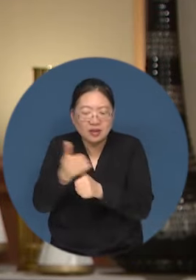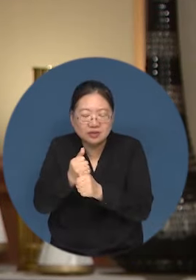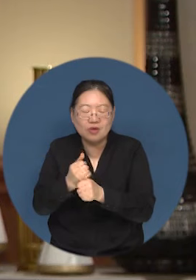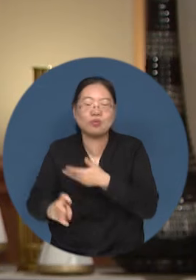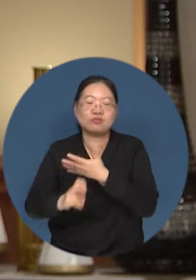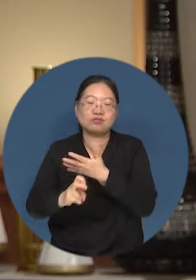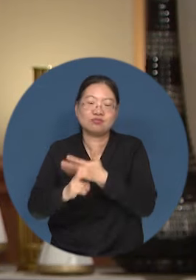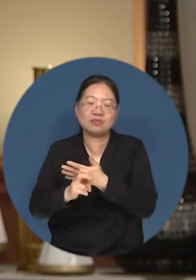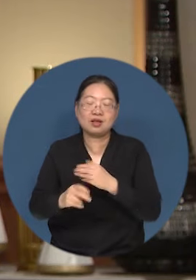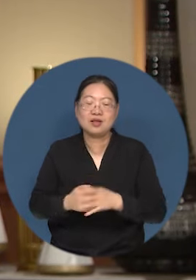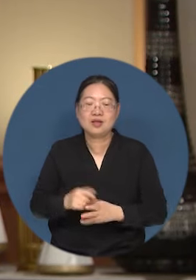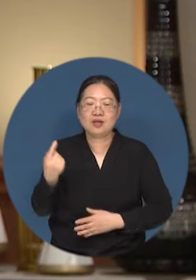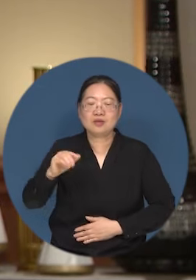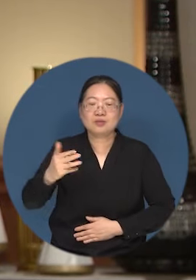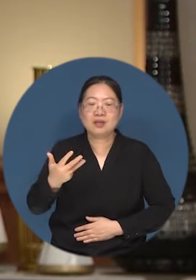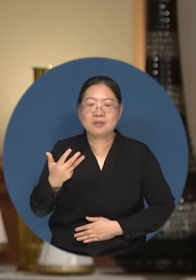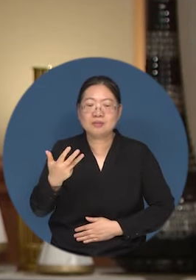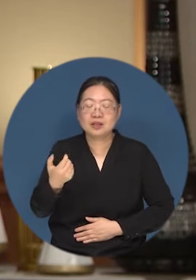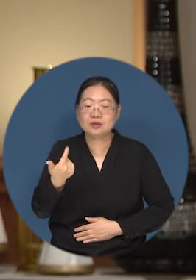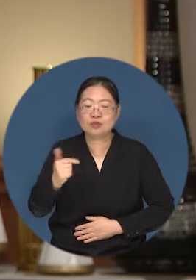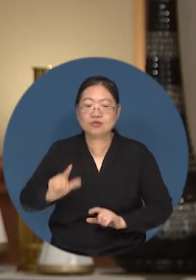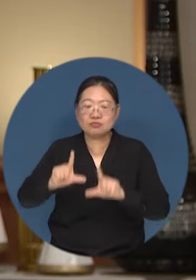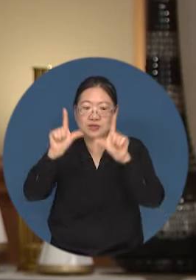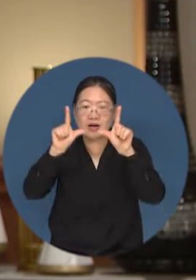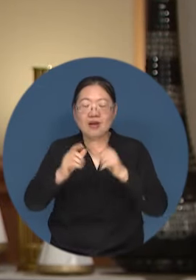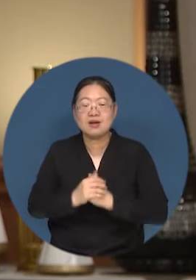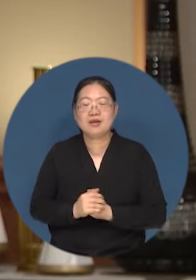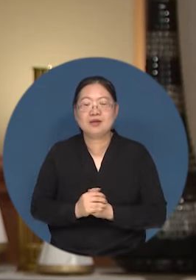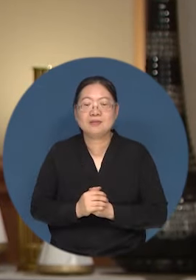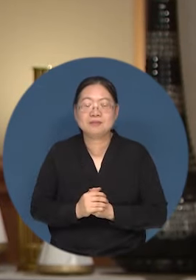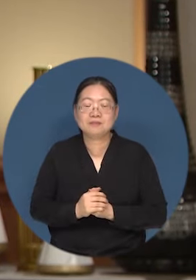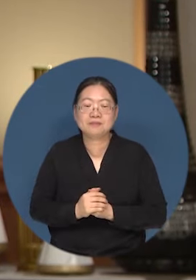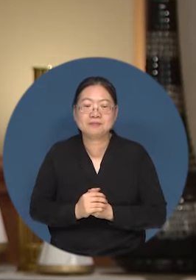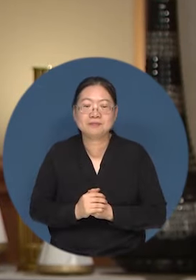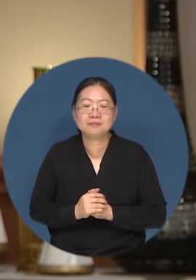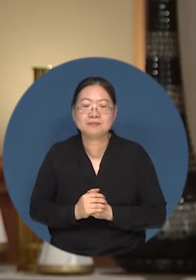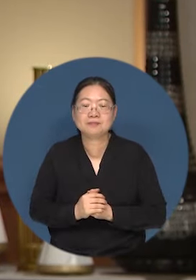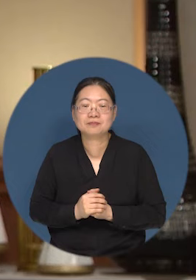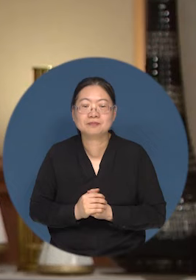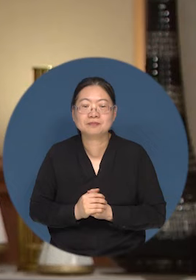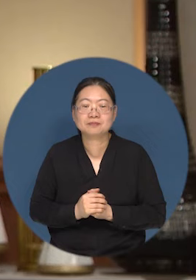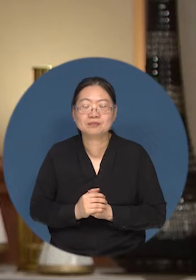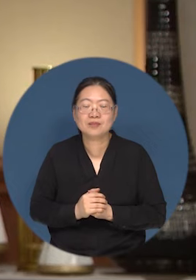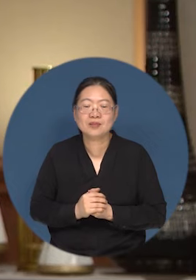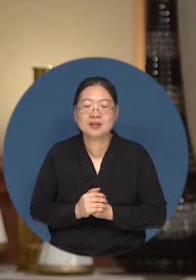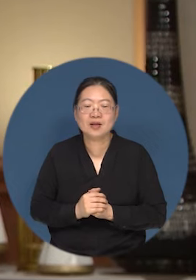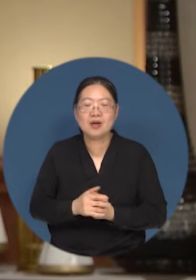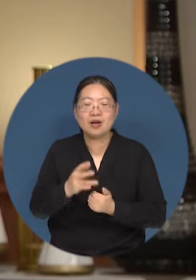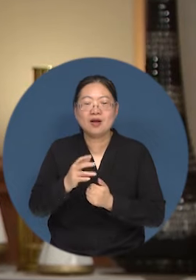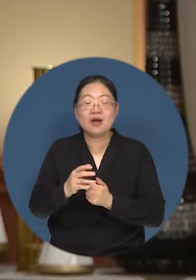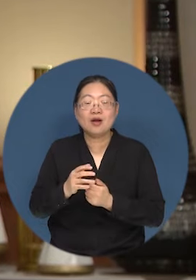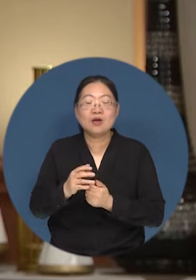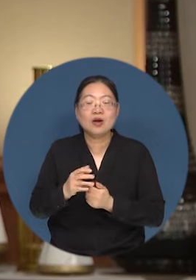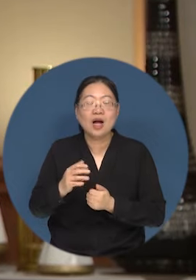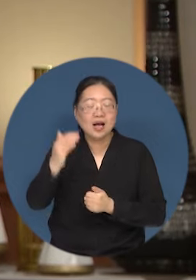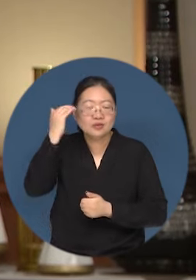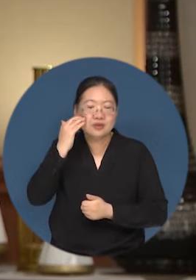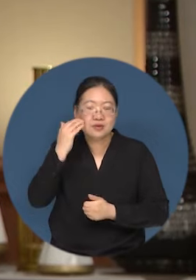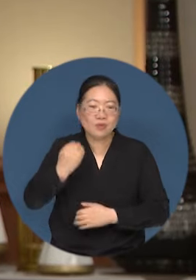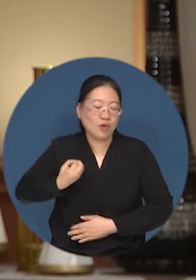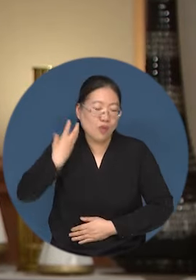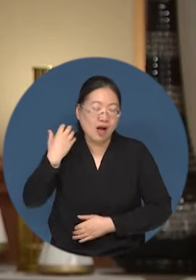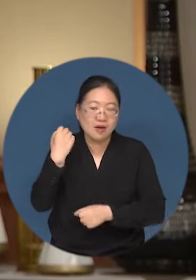불법입니다. 불법이죠. 네, 1986년 포경 모라토리엄이 그 시행된 이후로 우리나라에서는 고래를 잡는 행위